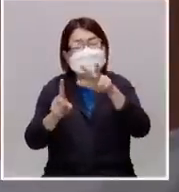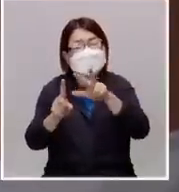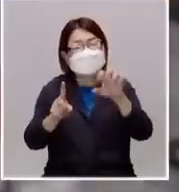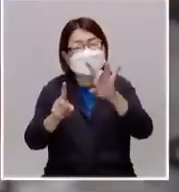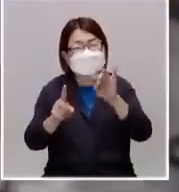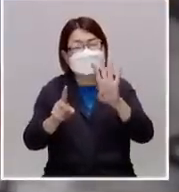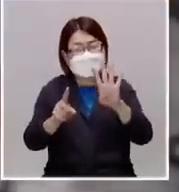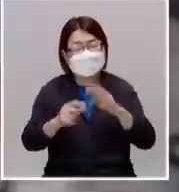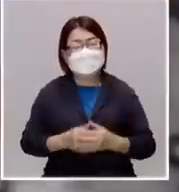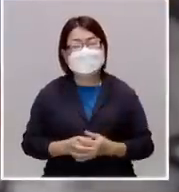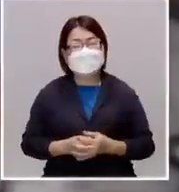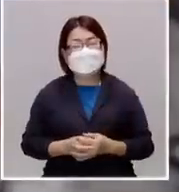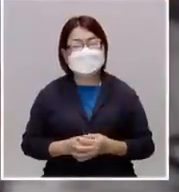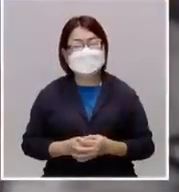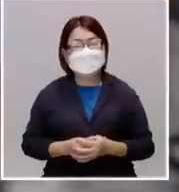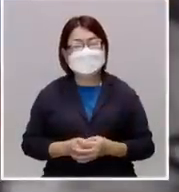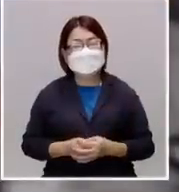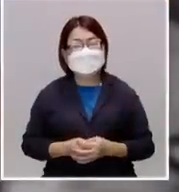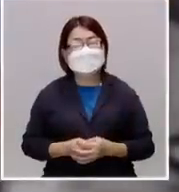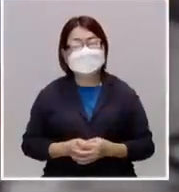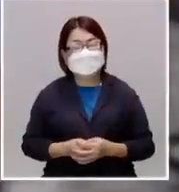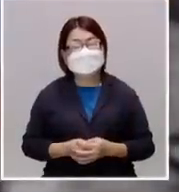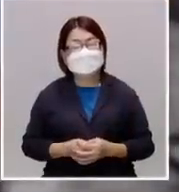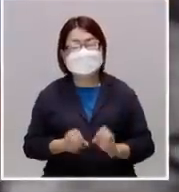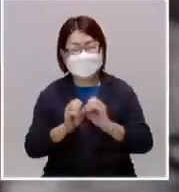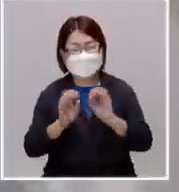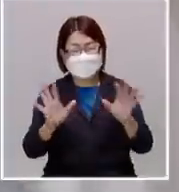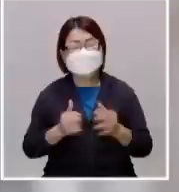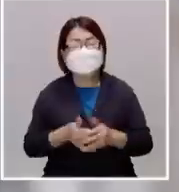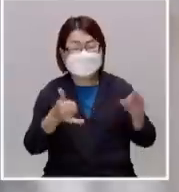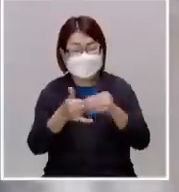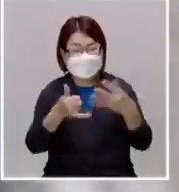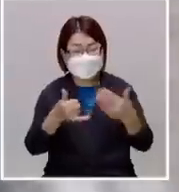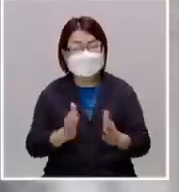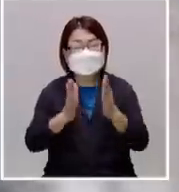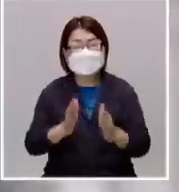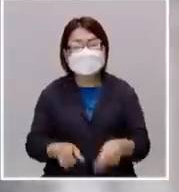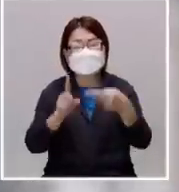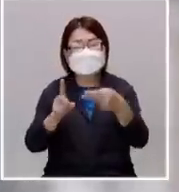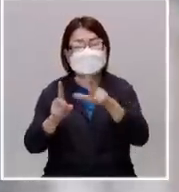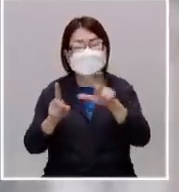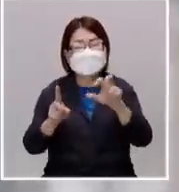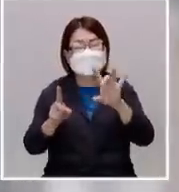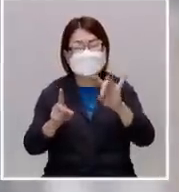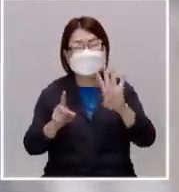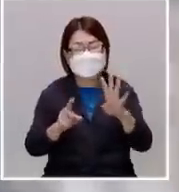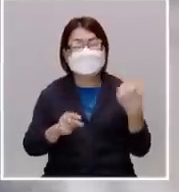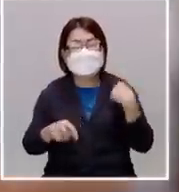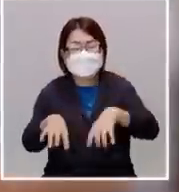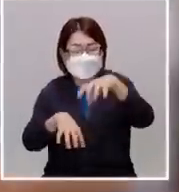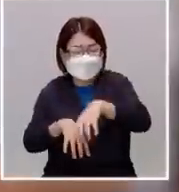1,384 คนนะครับก็เป็นตัวเลขยืนยันว่าติดเชื้อเนี่ย 1,384 คนจากเรือนจำ15